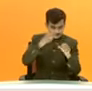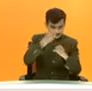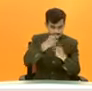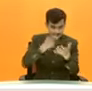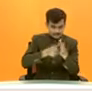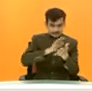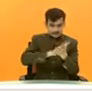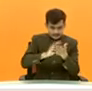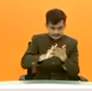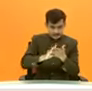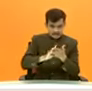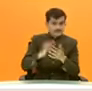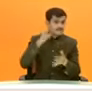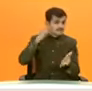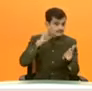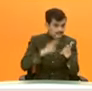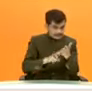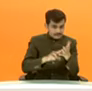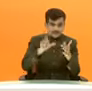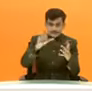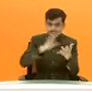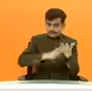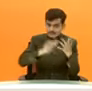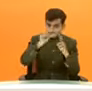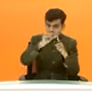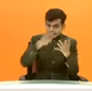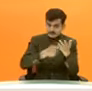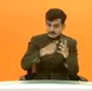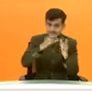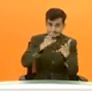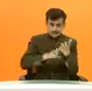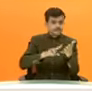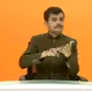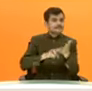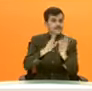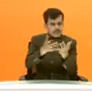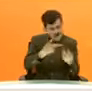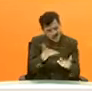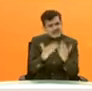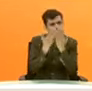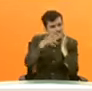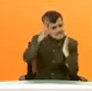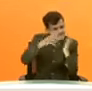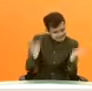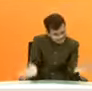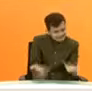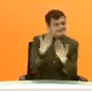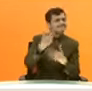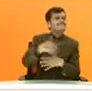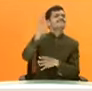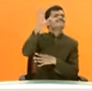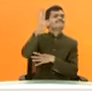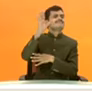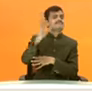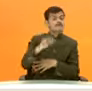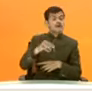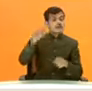ही स्वतंत्रता संग्राम की लड़ाई के कई और अमिट अध्याय जुड़े हुए